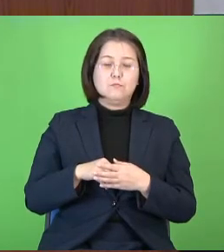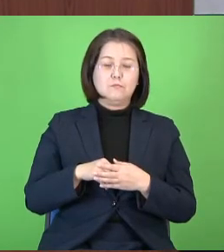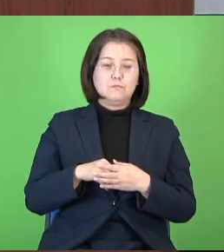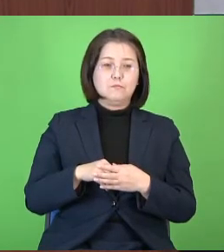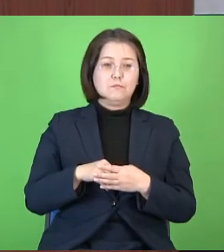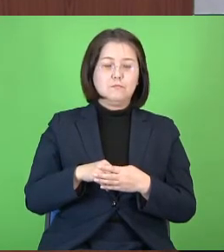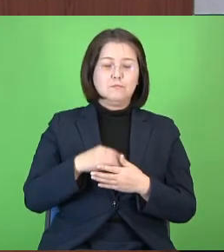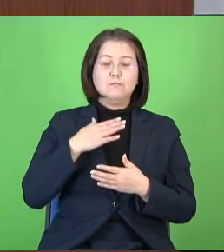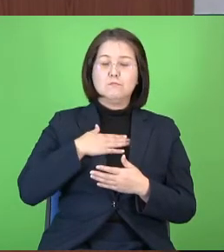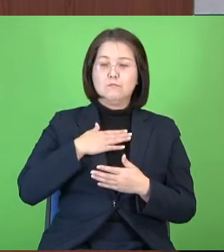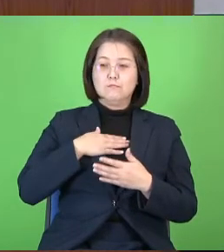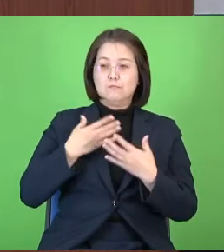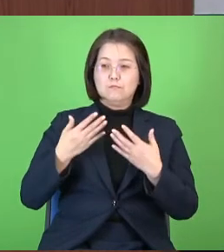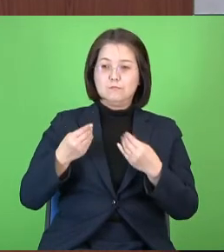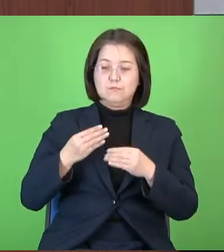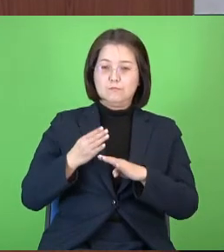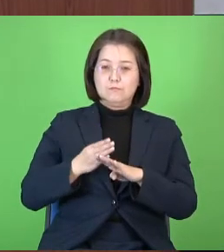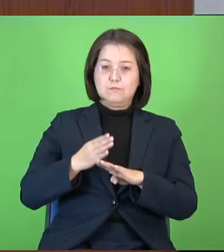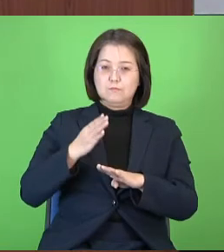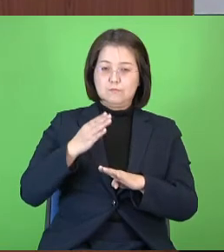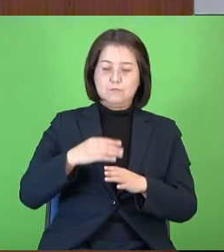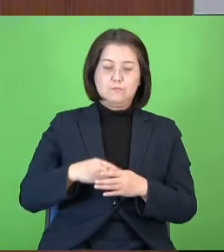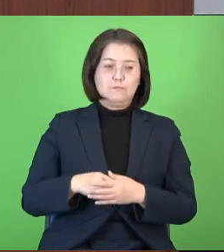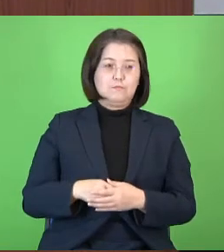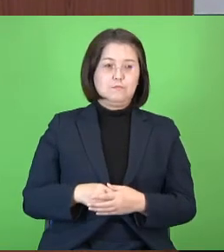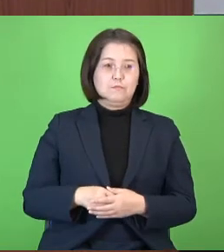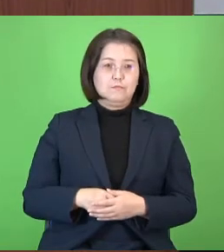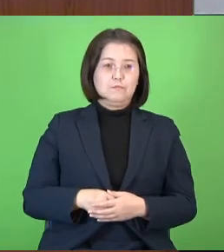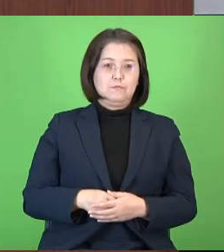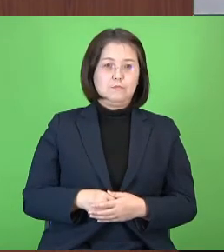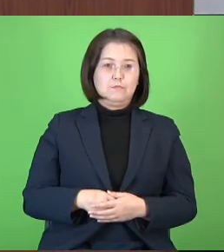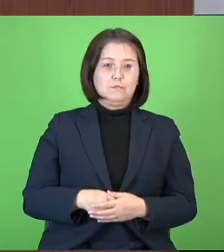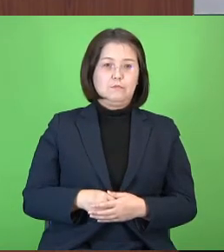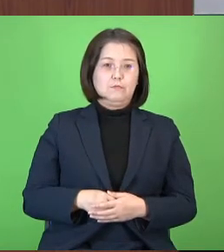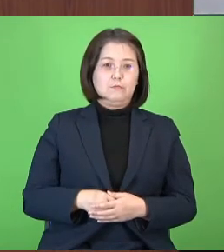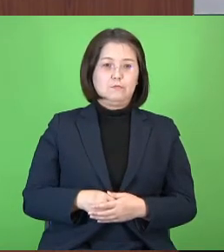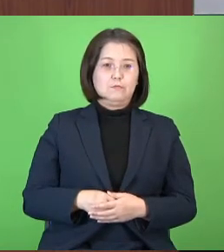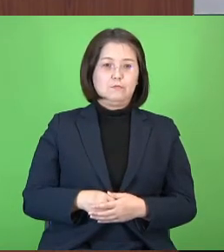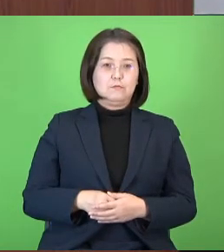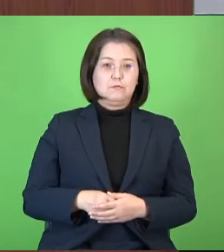ブーブーではの部分だけ